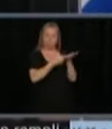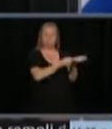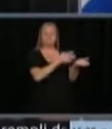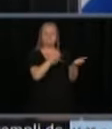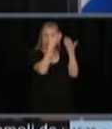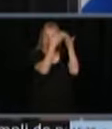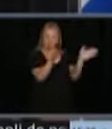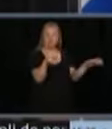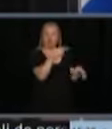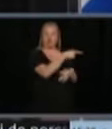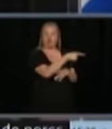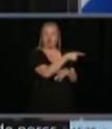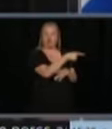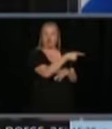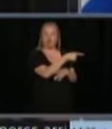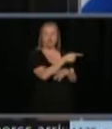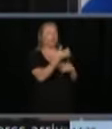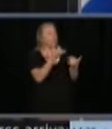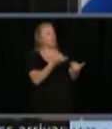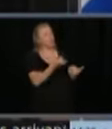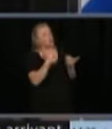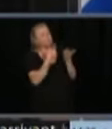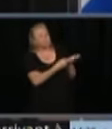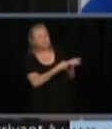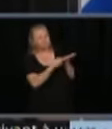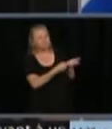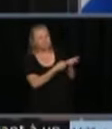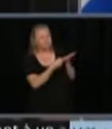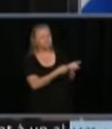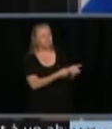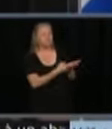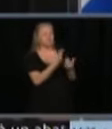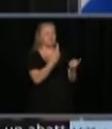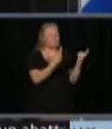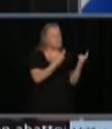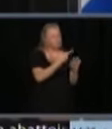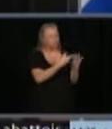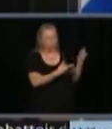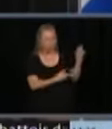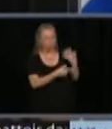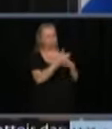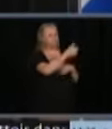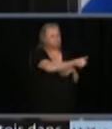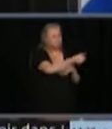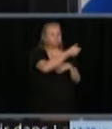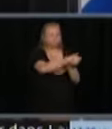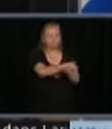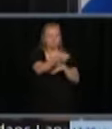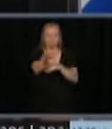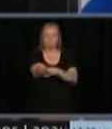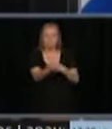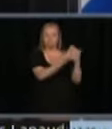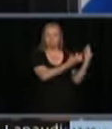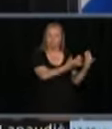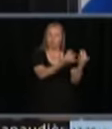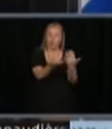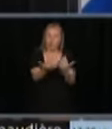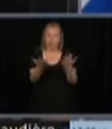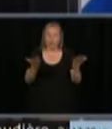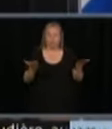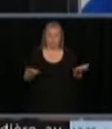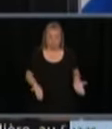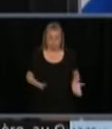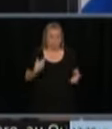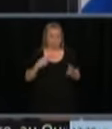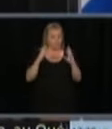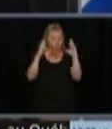combien de questions, etc., là, par parti. Nous, ce qu'on souhaite, c'est que ça se passe la semaine prochaine. Donc, je pense